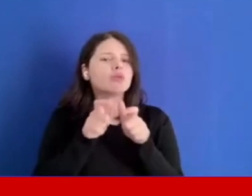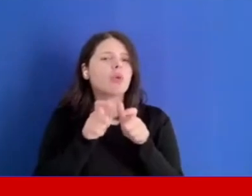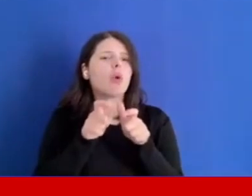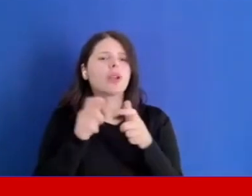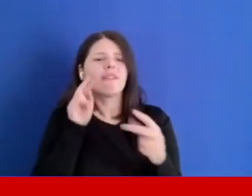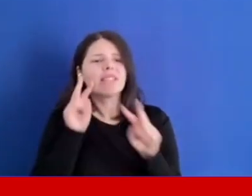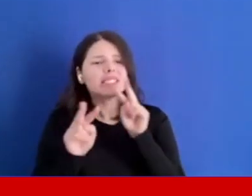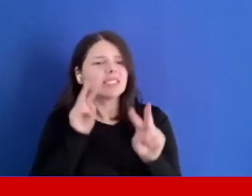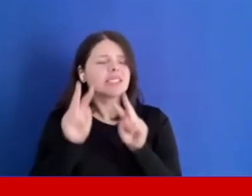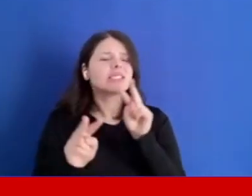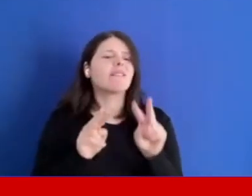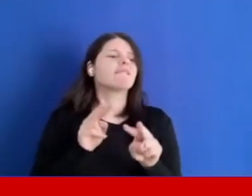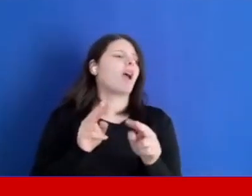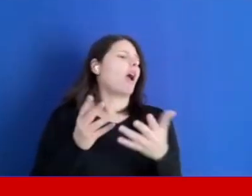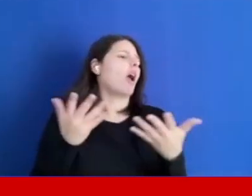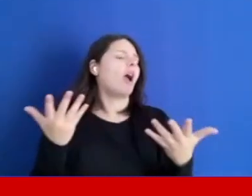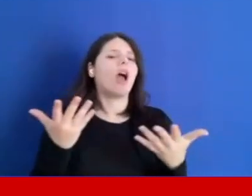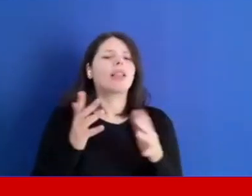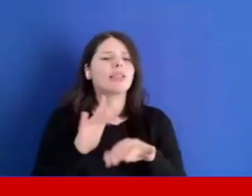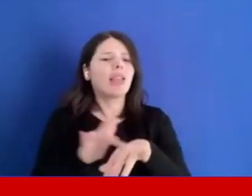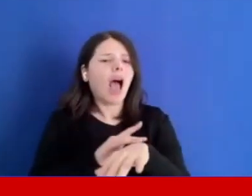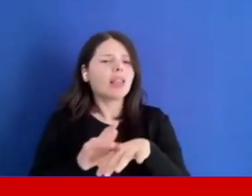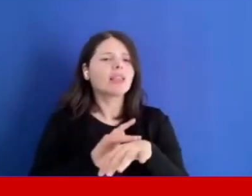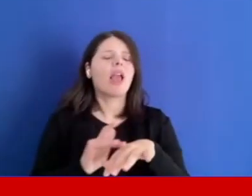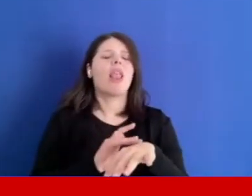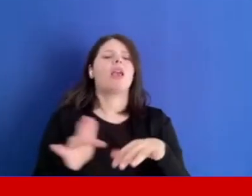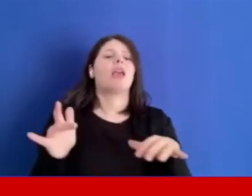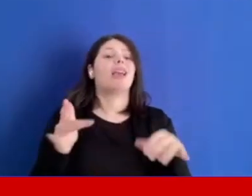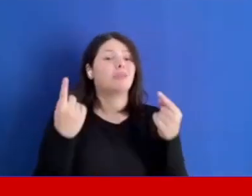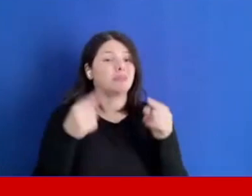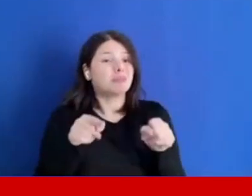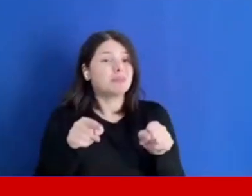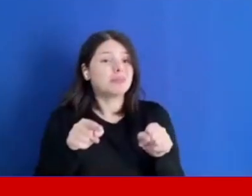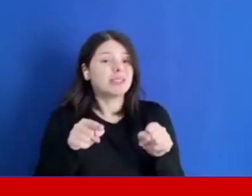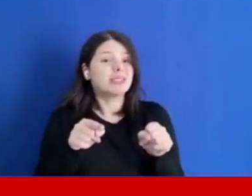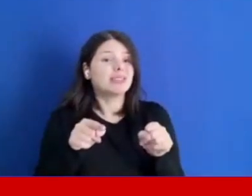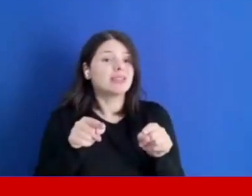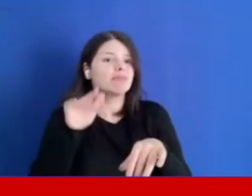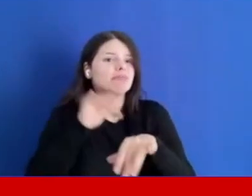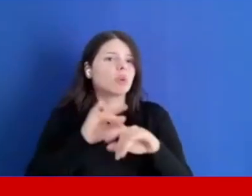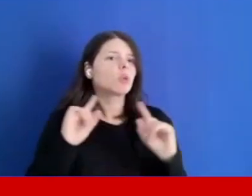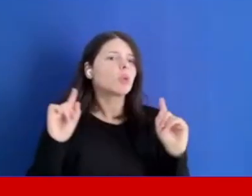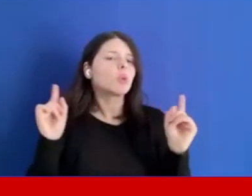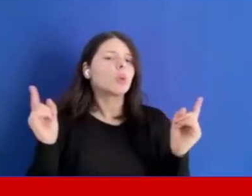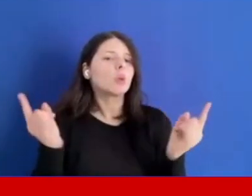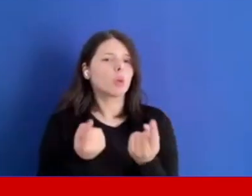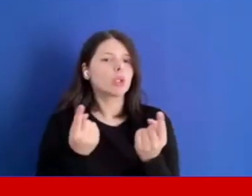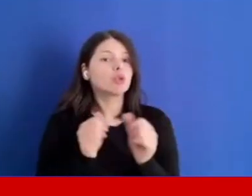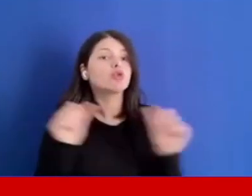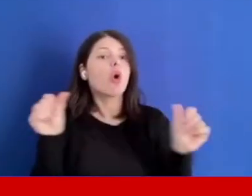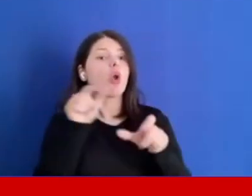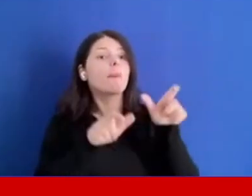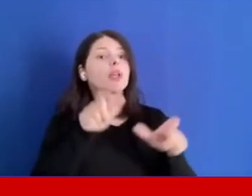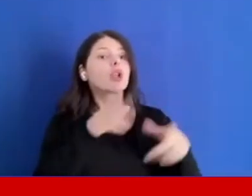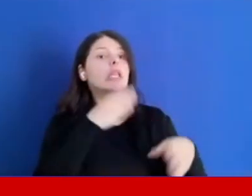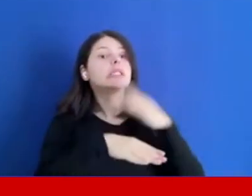una comunicazione che può essere tattile, che poi queste cose possono essere di tutti, non è detto che lo debbano fare solo le persone con